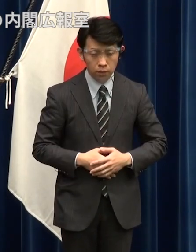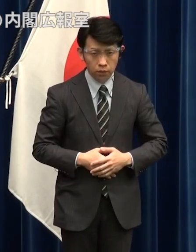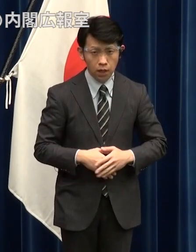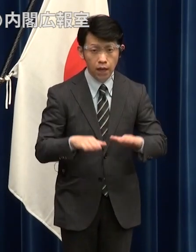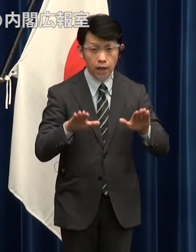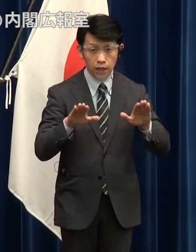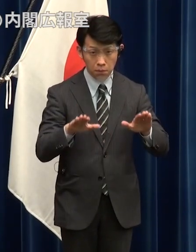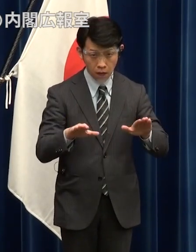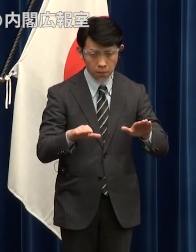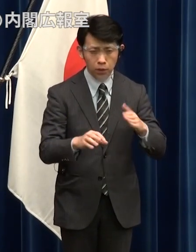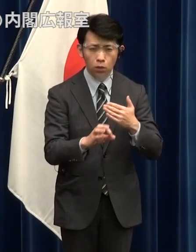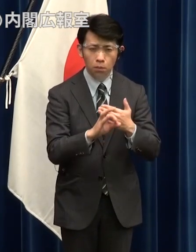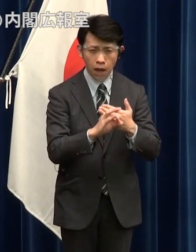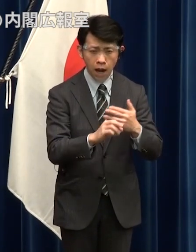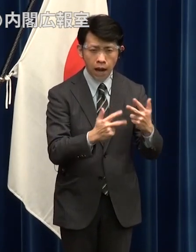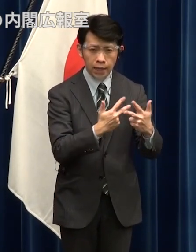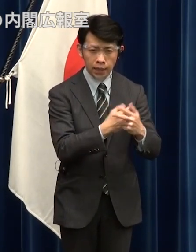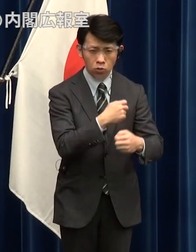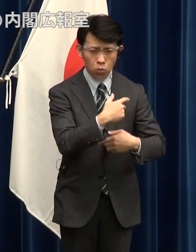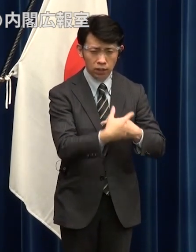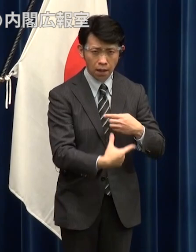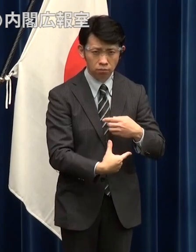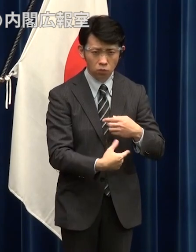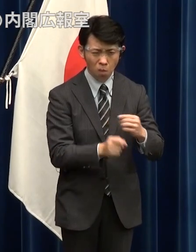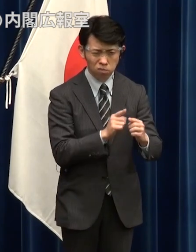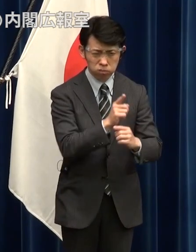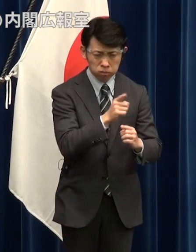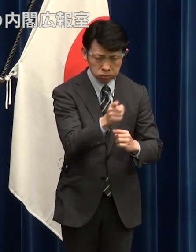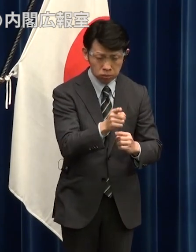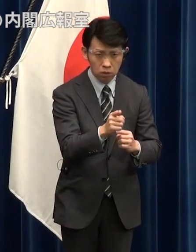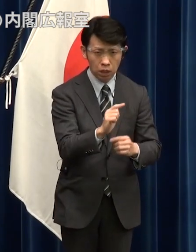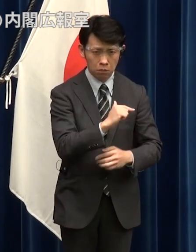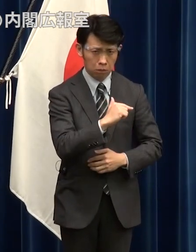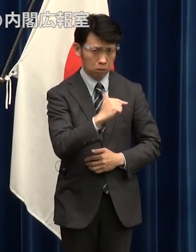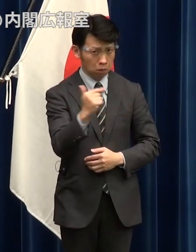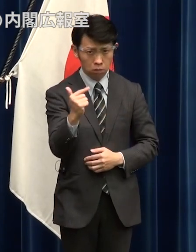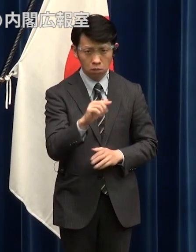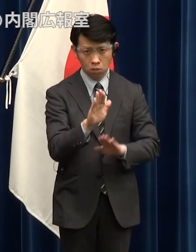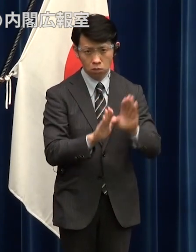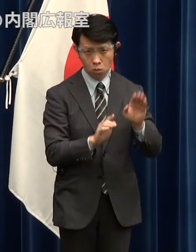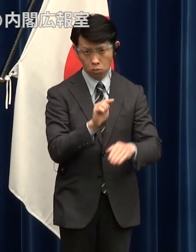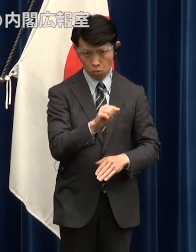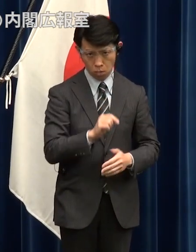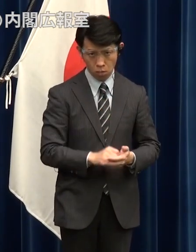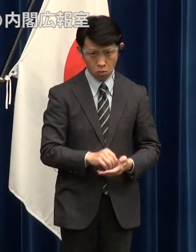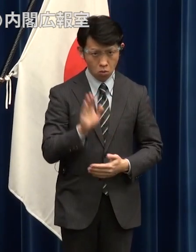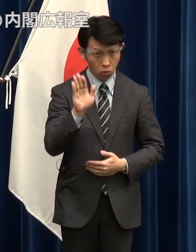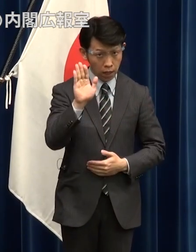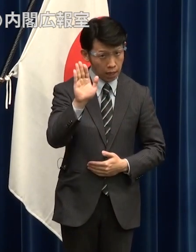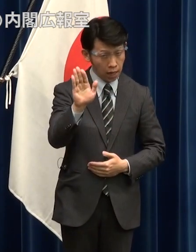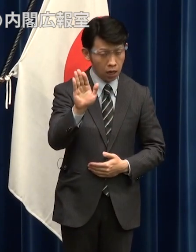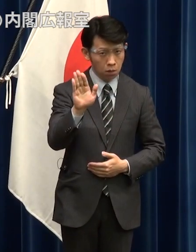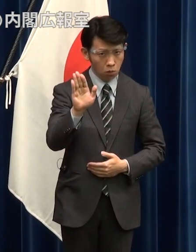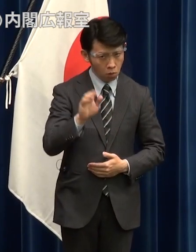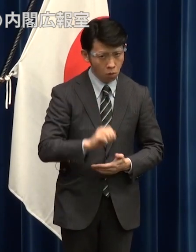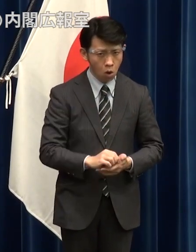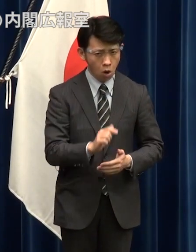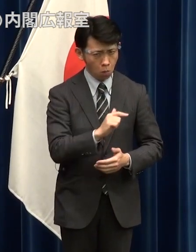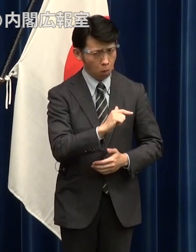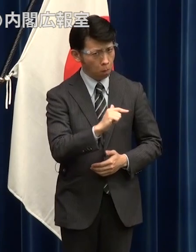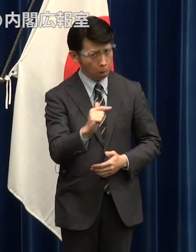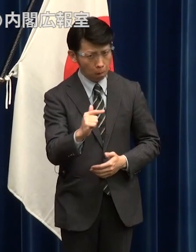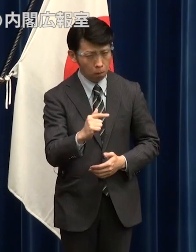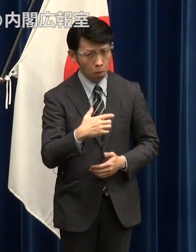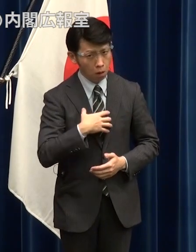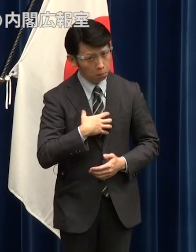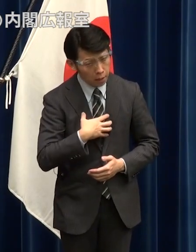今北朝鮮のこの挑発行動ますますエスカレートし、そしてさらなるエスカレートも予想され